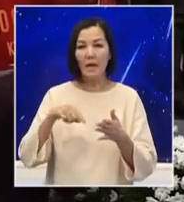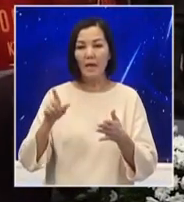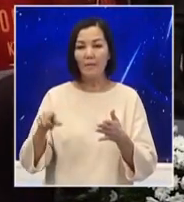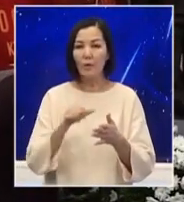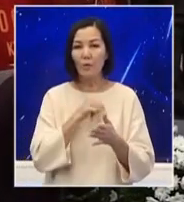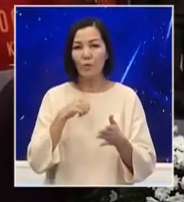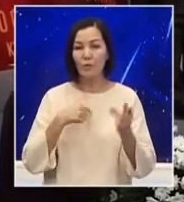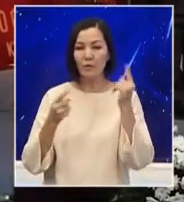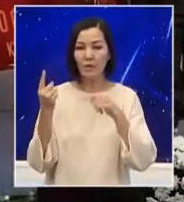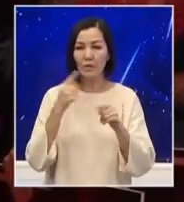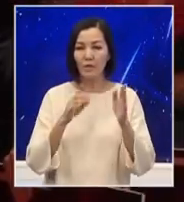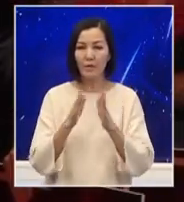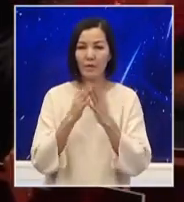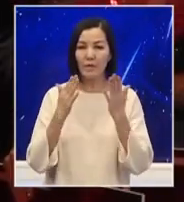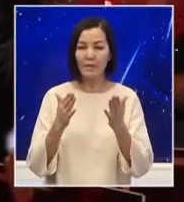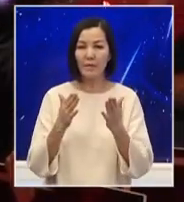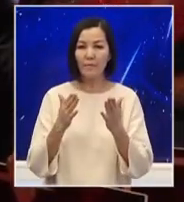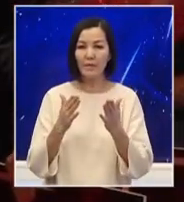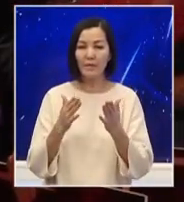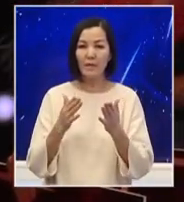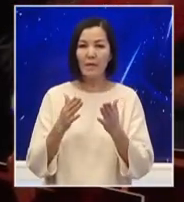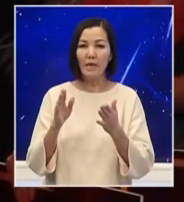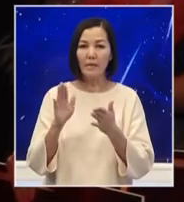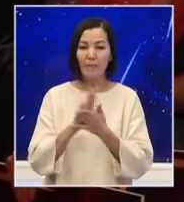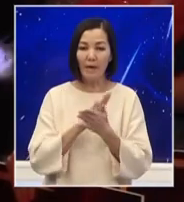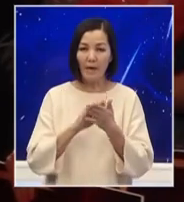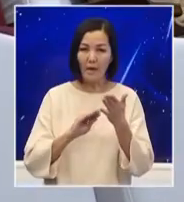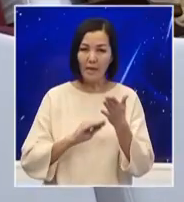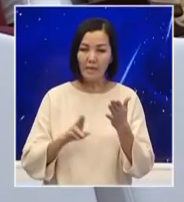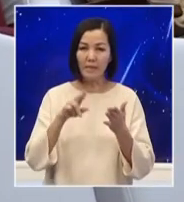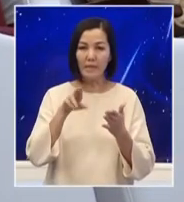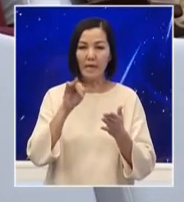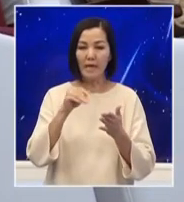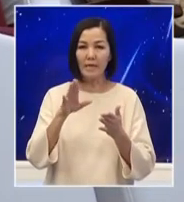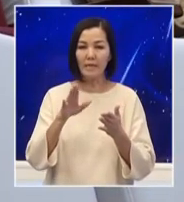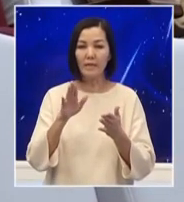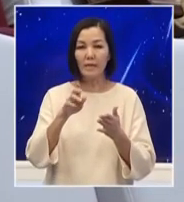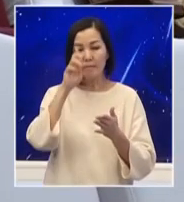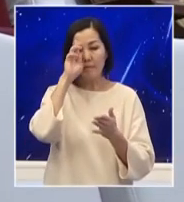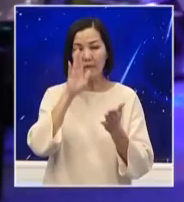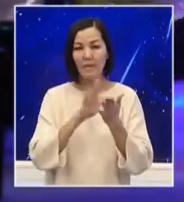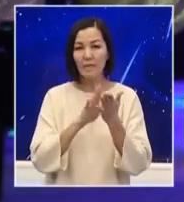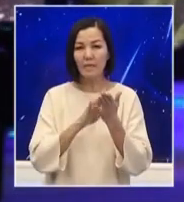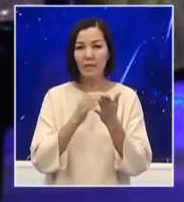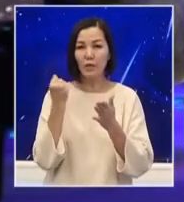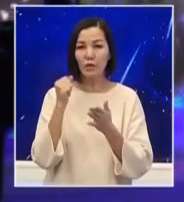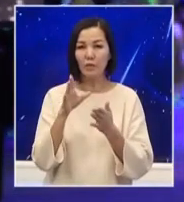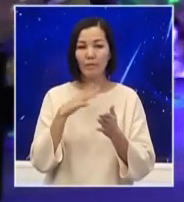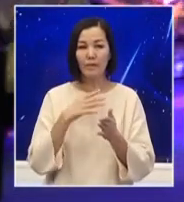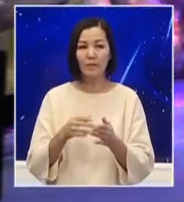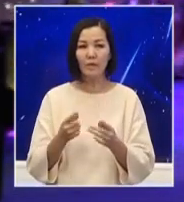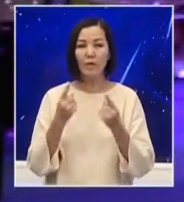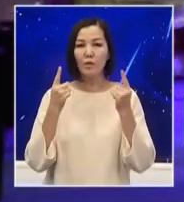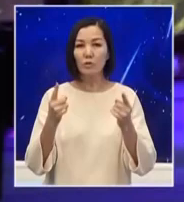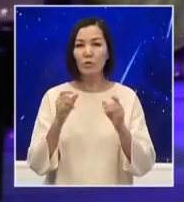туындылары Ақ желкеннің ұландары жинағында жарық көрген дарын мемлекеттік жастар сыйлығының лауреаты. Зор мүмкіндік